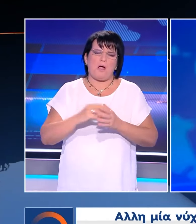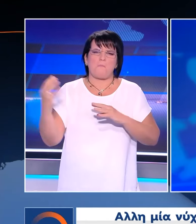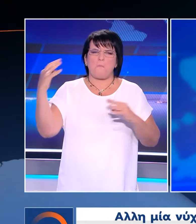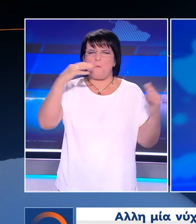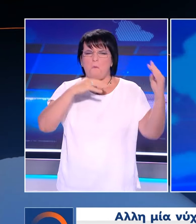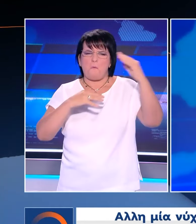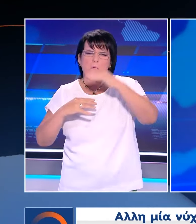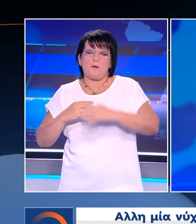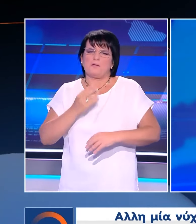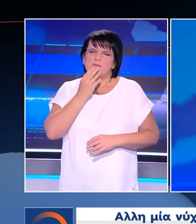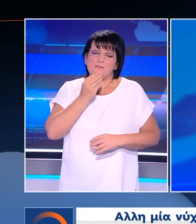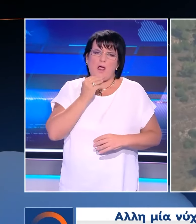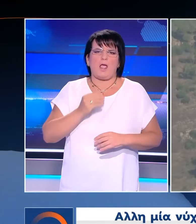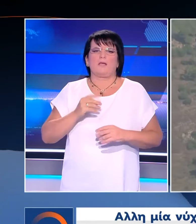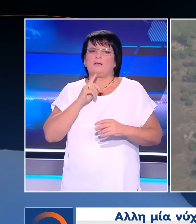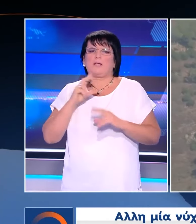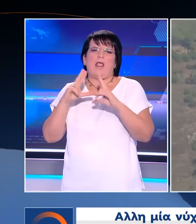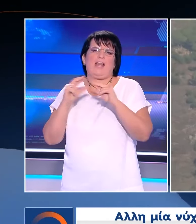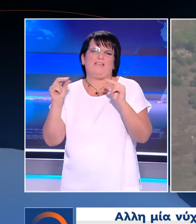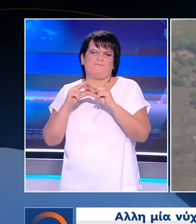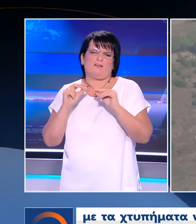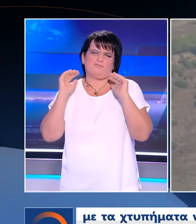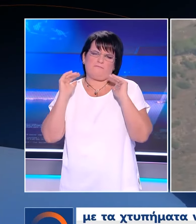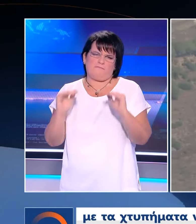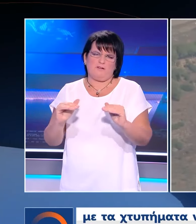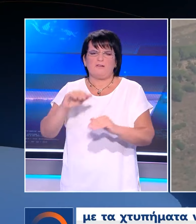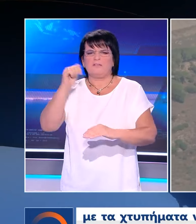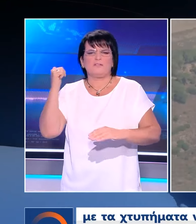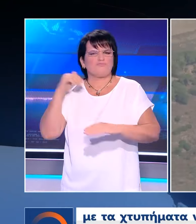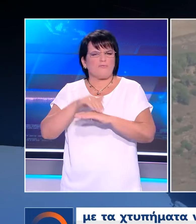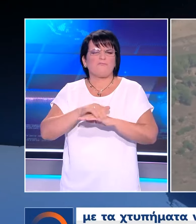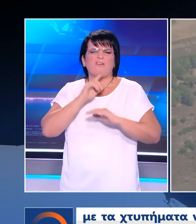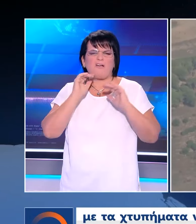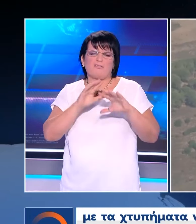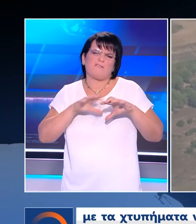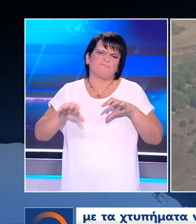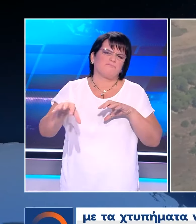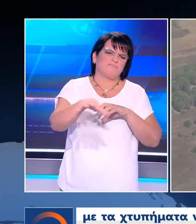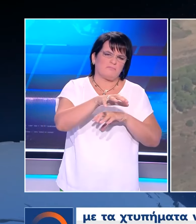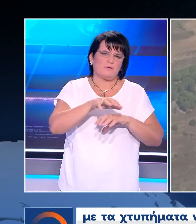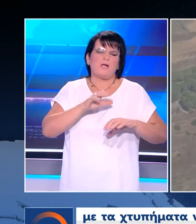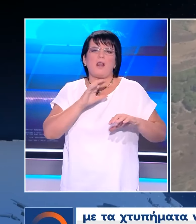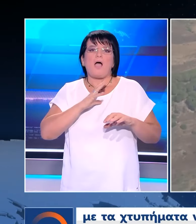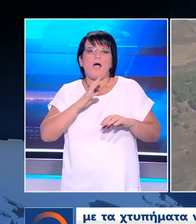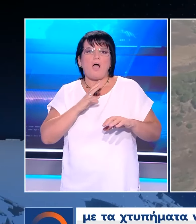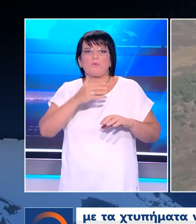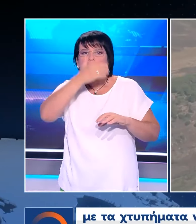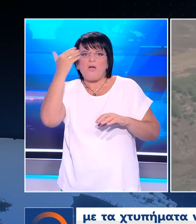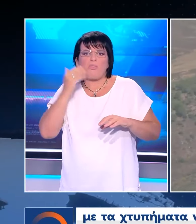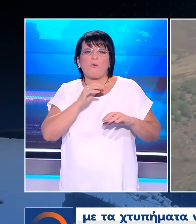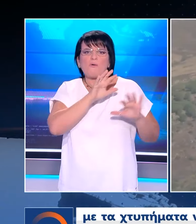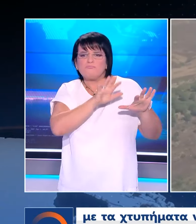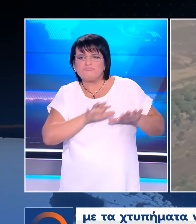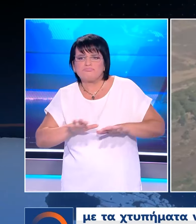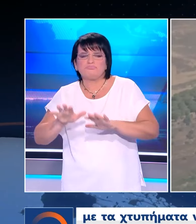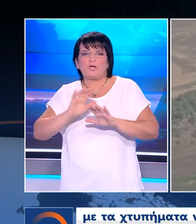επιθέσεων μεταξύ ισραήλ και σμολ ήταν η χθεσινή με τα χτυπήματα να συνεχίζονται και σήμερα ενώ χιλιάδες άμαχοι προσπαθούν